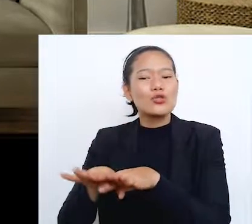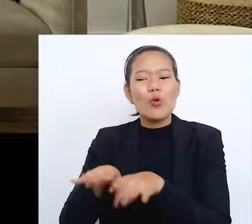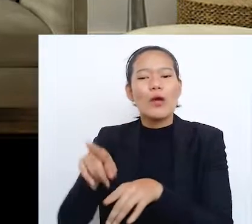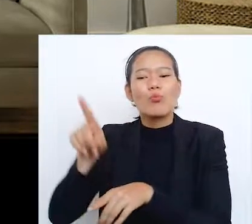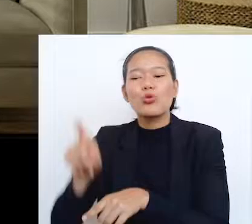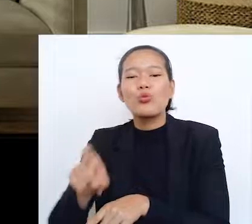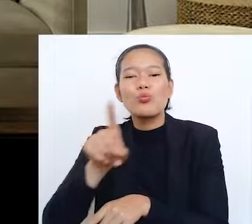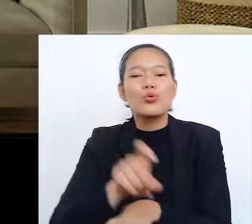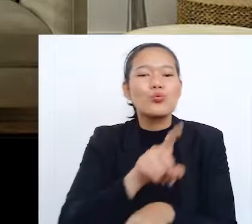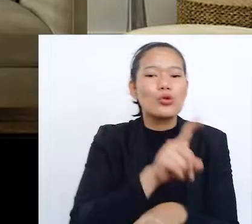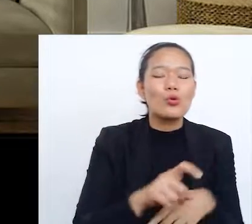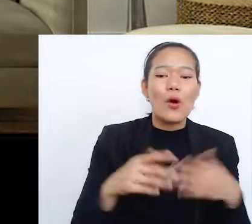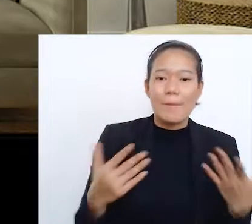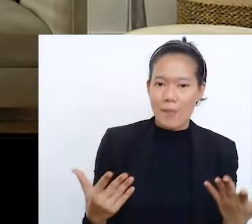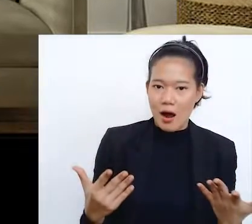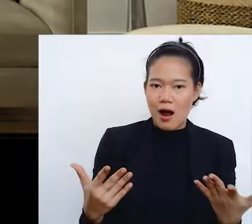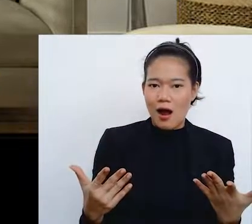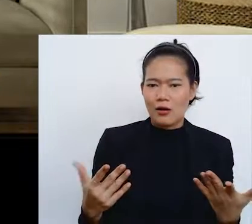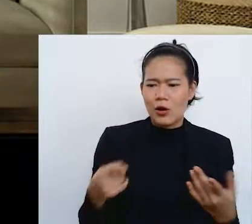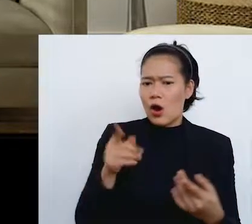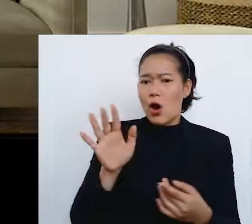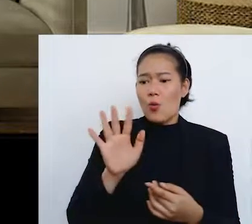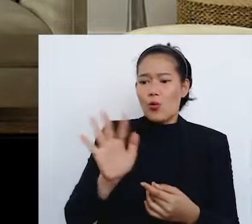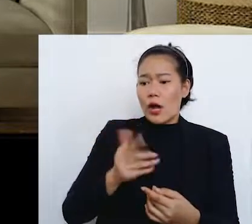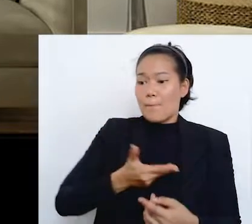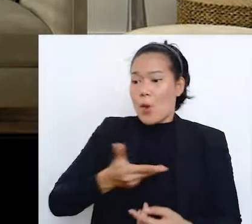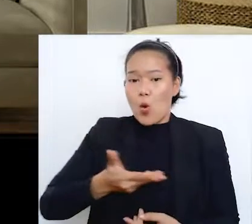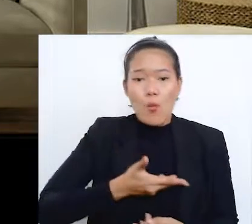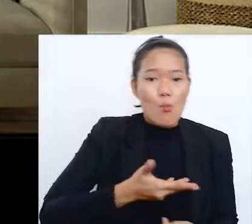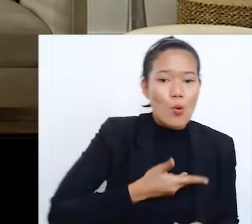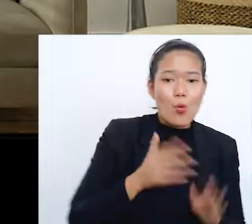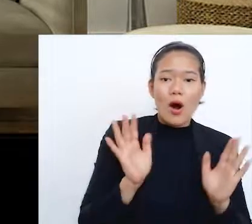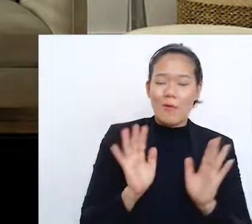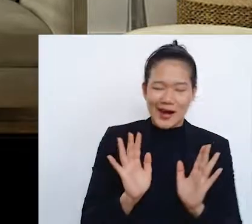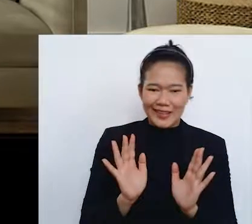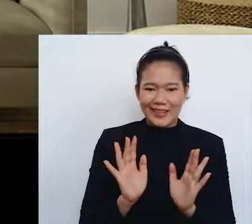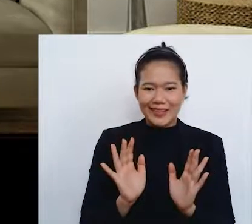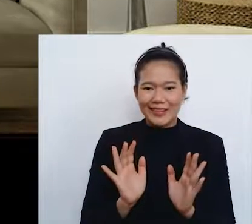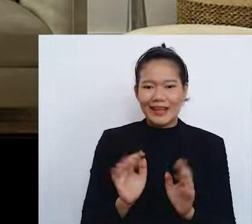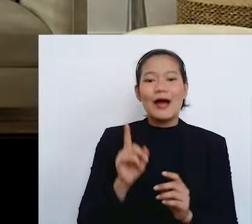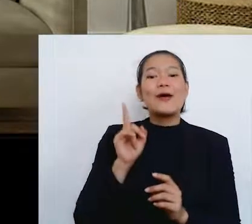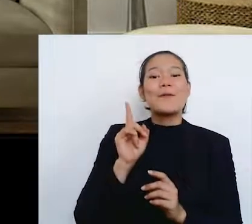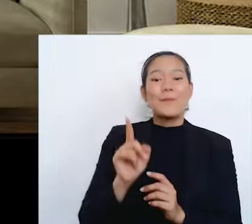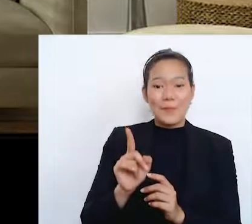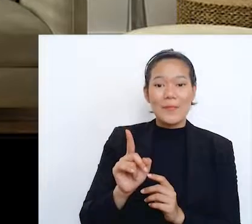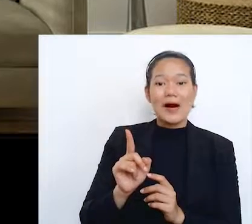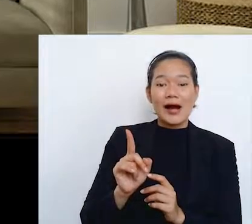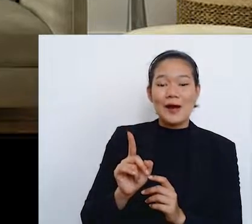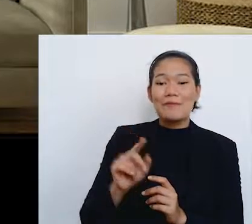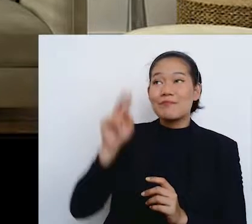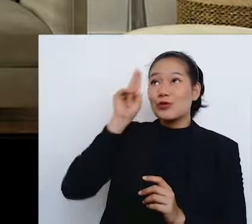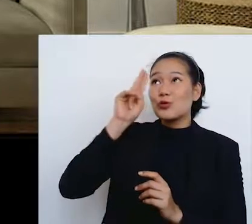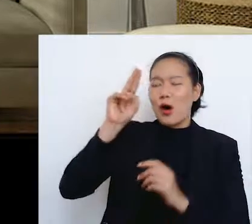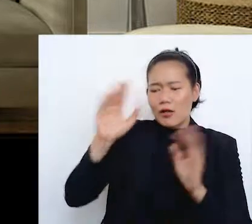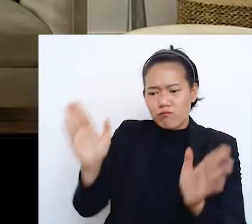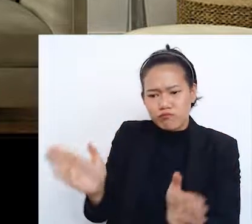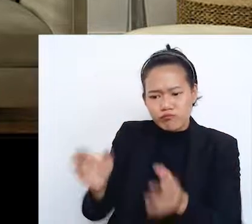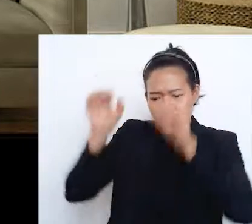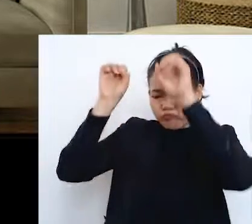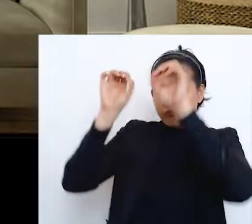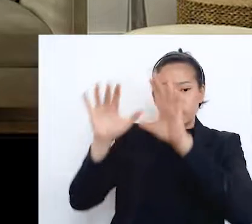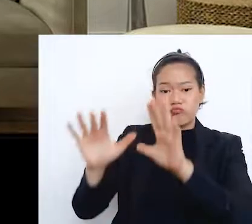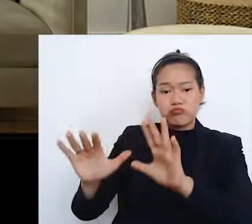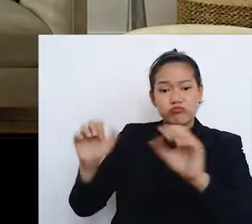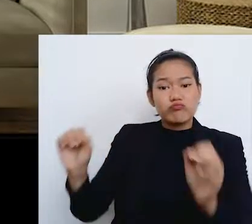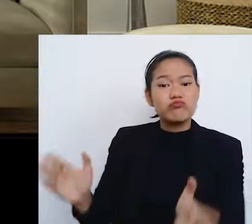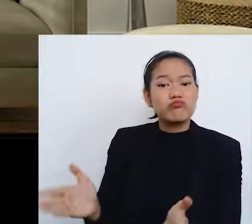dengan kebutuhan, bukan keinginan, maka apa yang diciptakan oleh